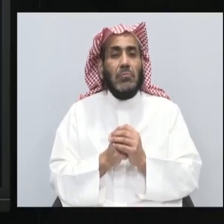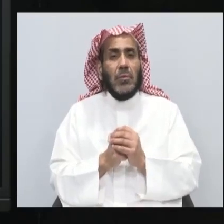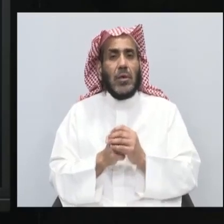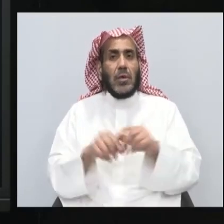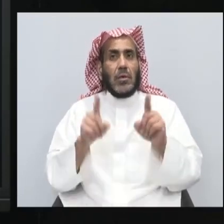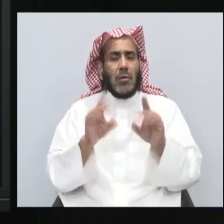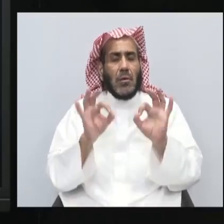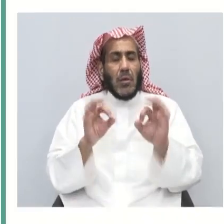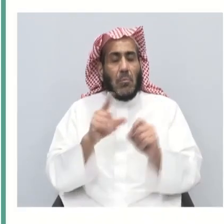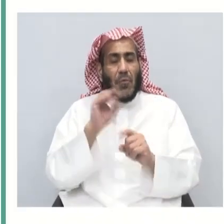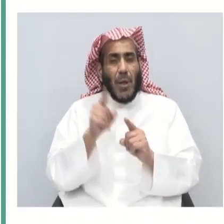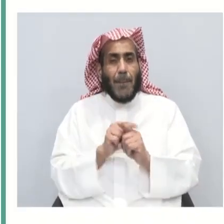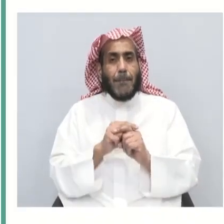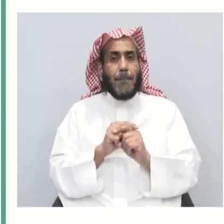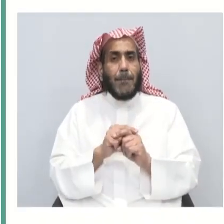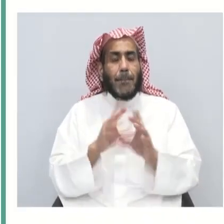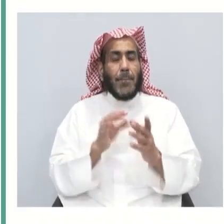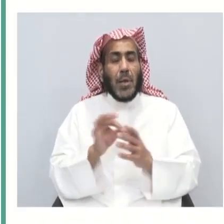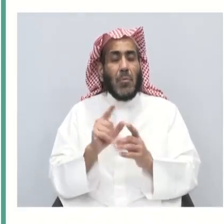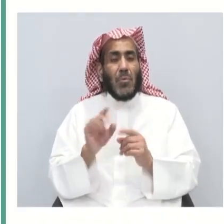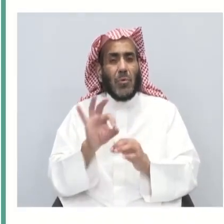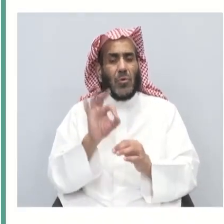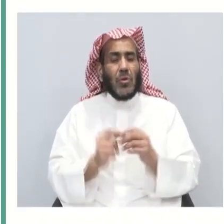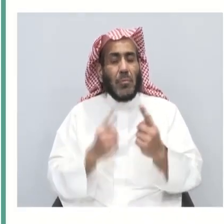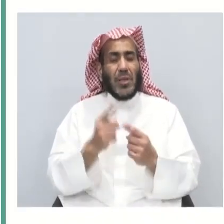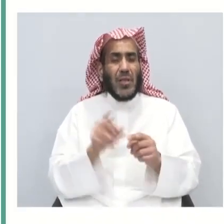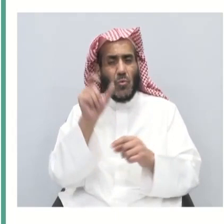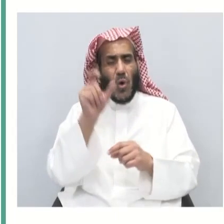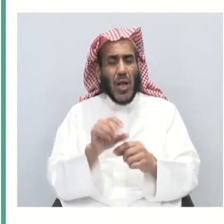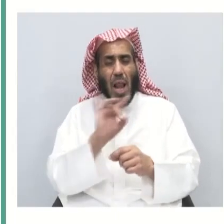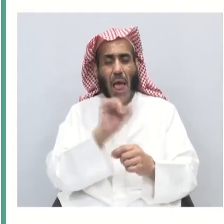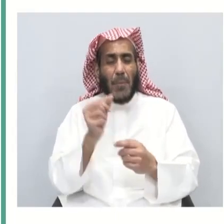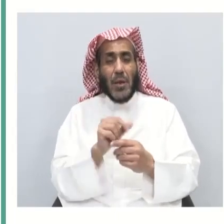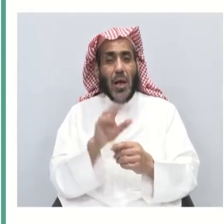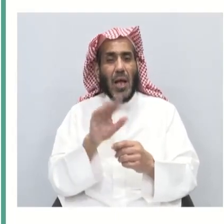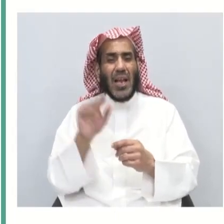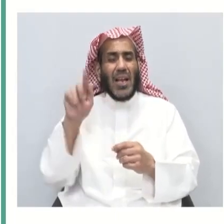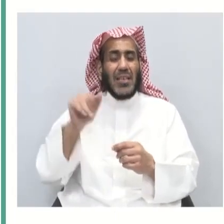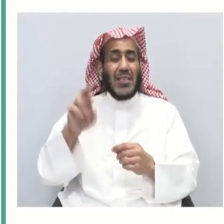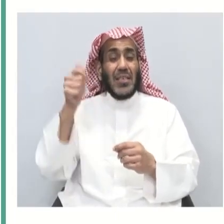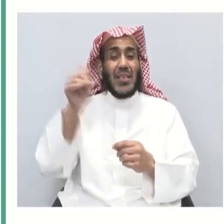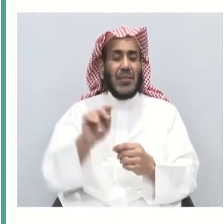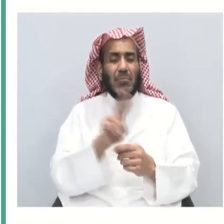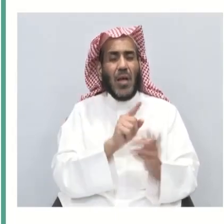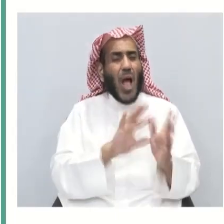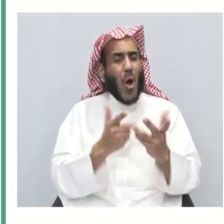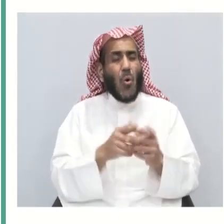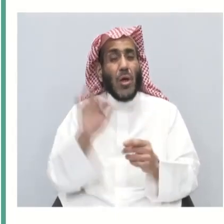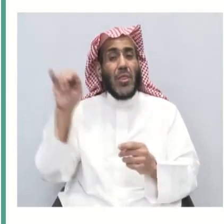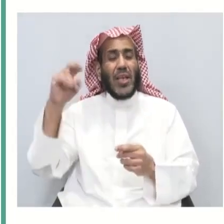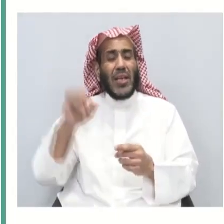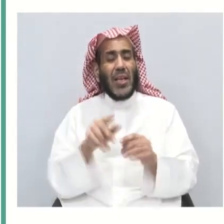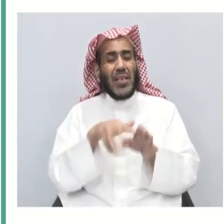تثبيت المفاهيم. أي مما يلي نباتات وعائية لا بذرية؟ هل هي الحزازيات أم ذيل